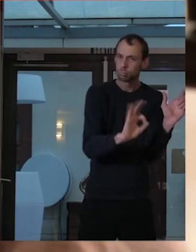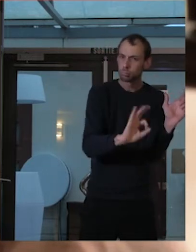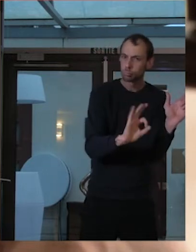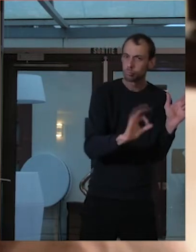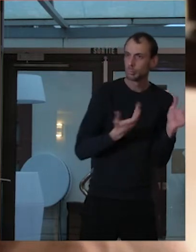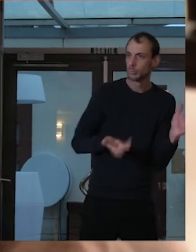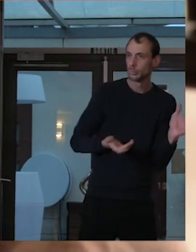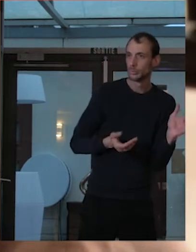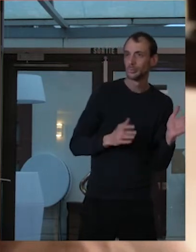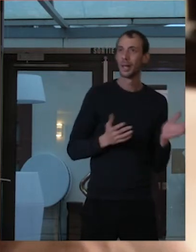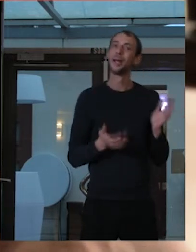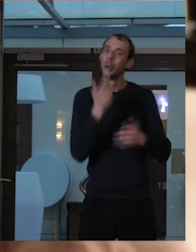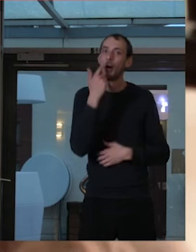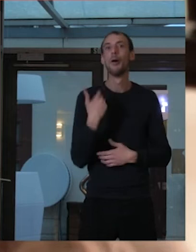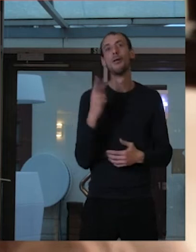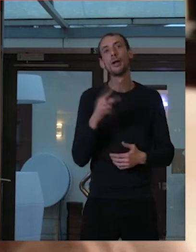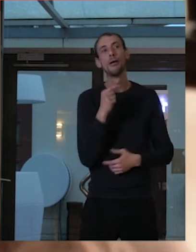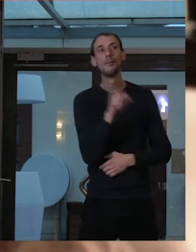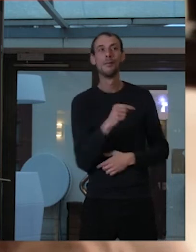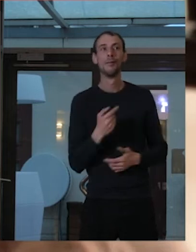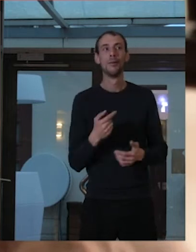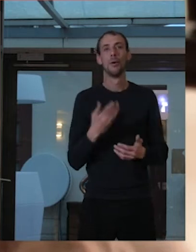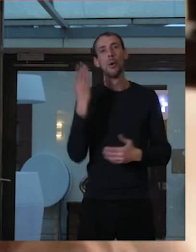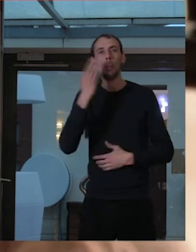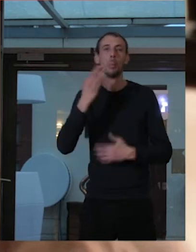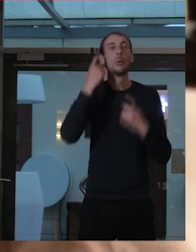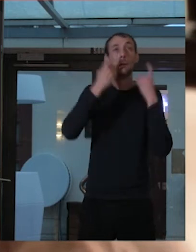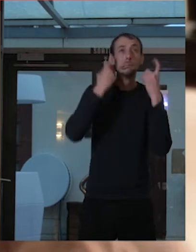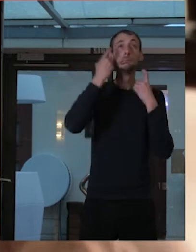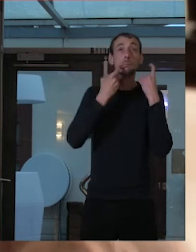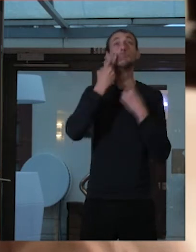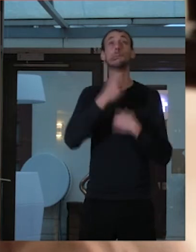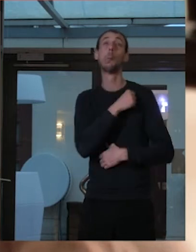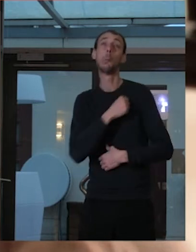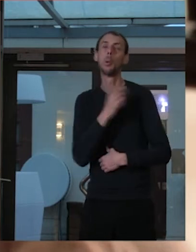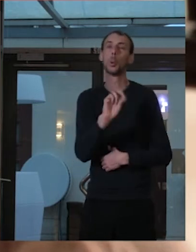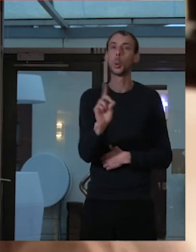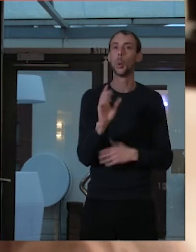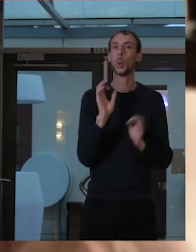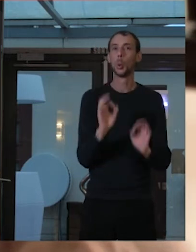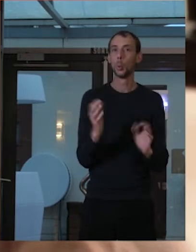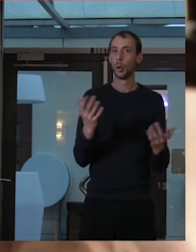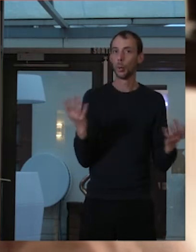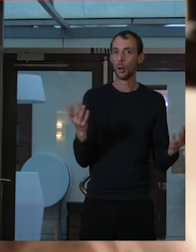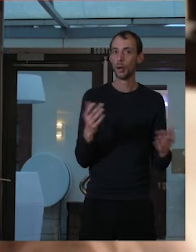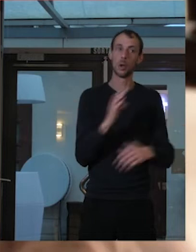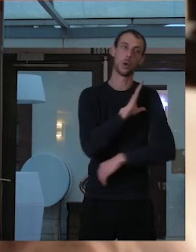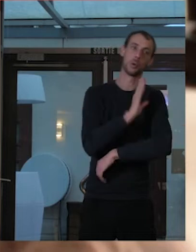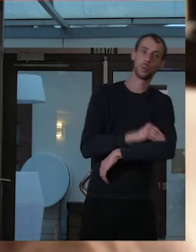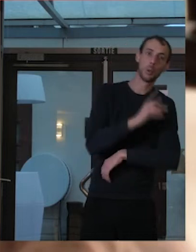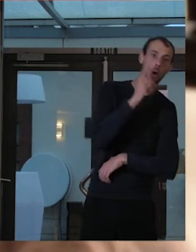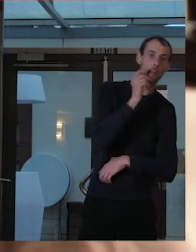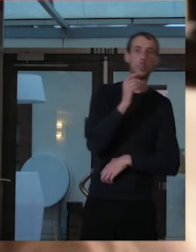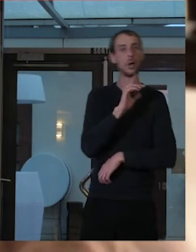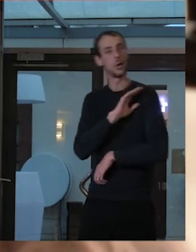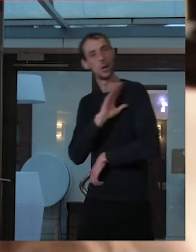cher et qui demande pas trop de mobilisation intellectuelle, que de, au moins, dans les esprits, parler de sport masculin et de sport féminin.